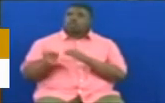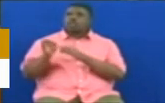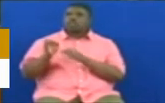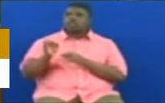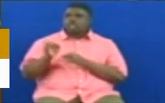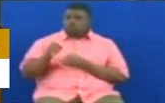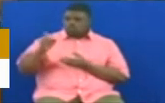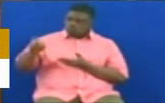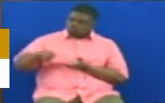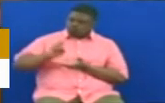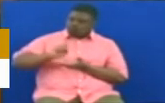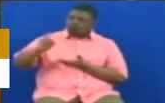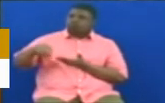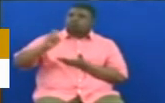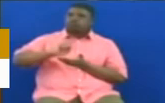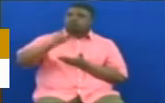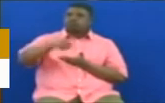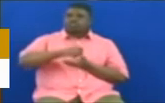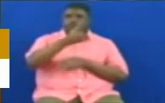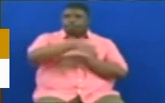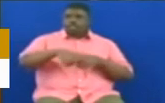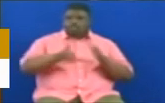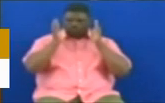2020. Mheshimiwa mwenyekiti,